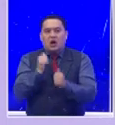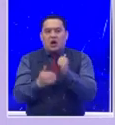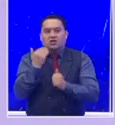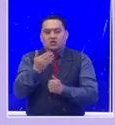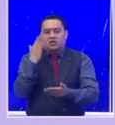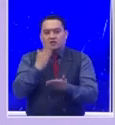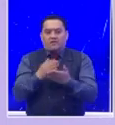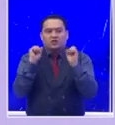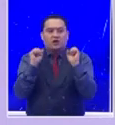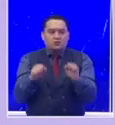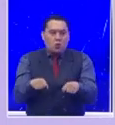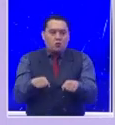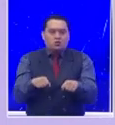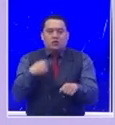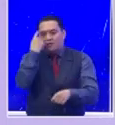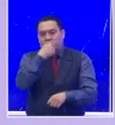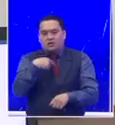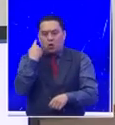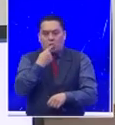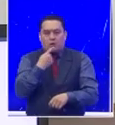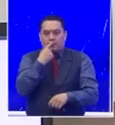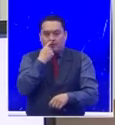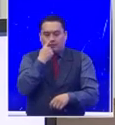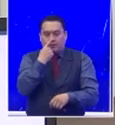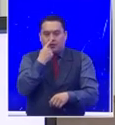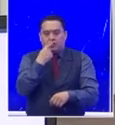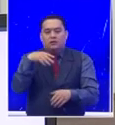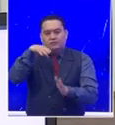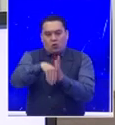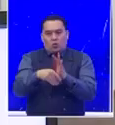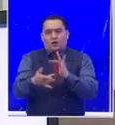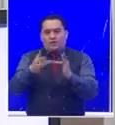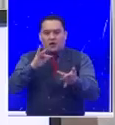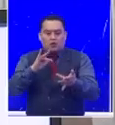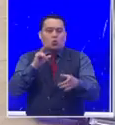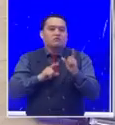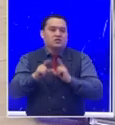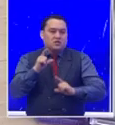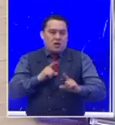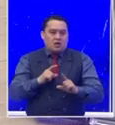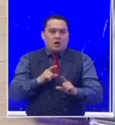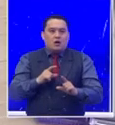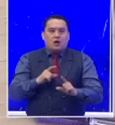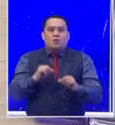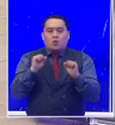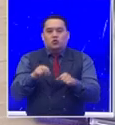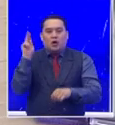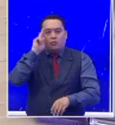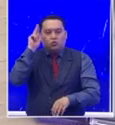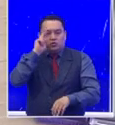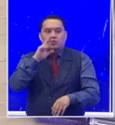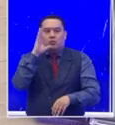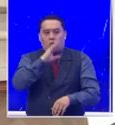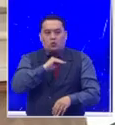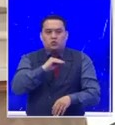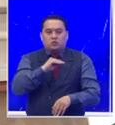Каждый из них будет иметь возможность по индивидуальным логинам и паролям заходить на портал университета. Так, без отрыва от учебного процесса, они